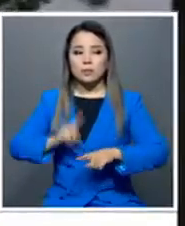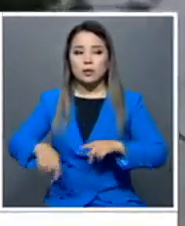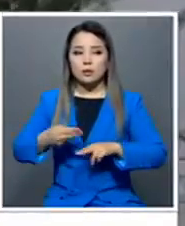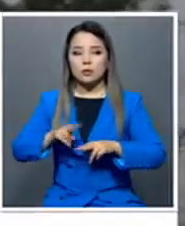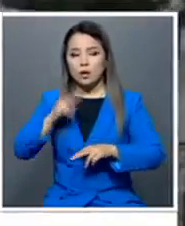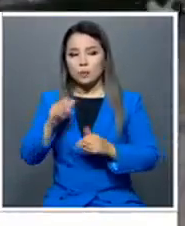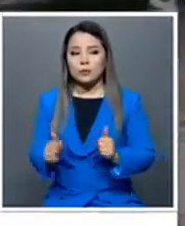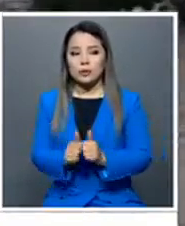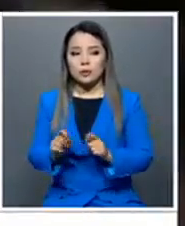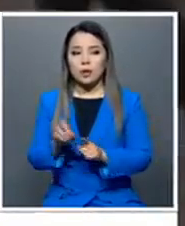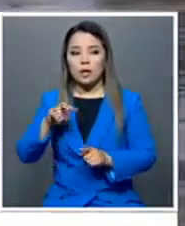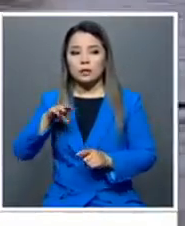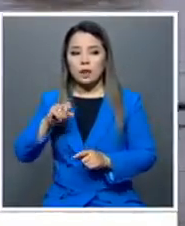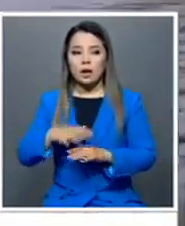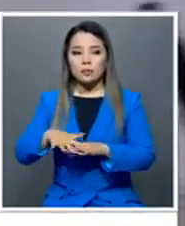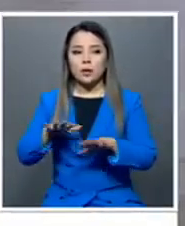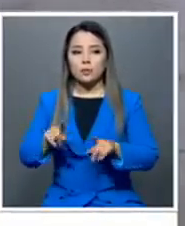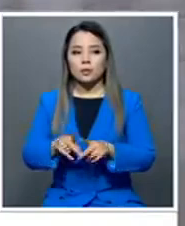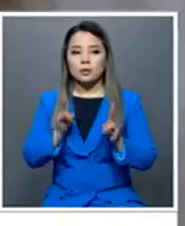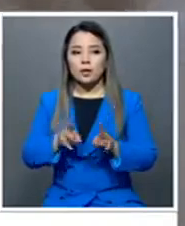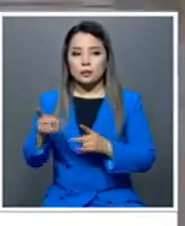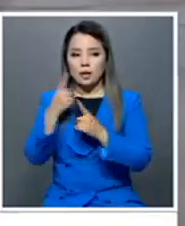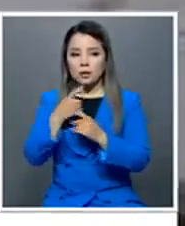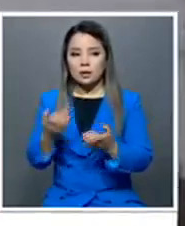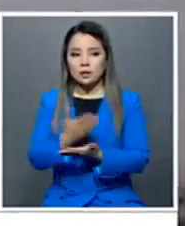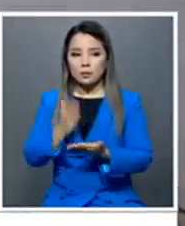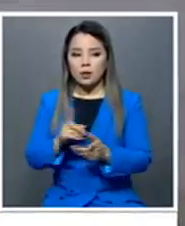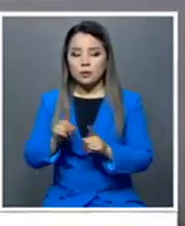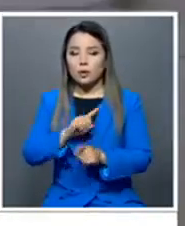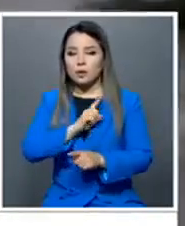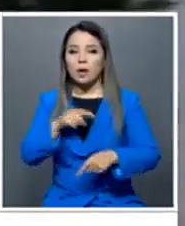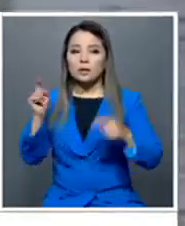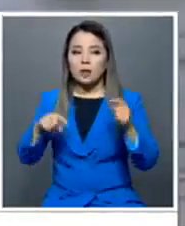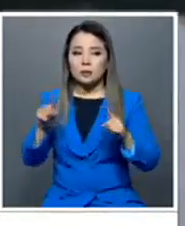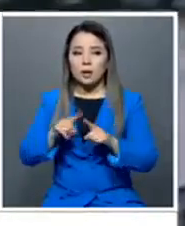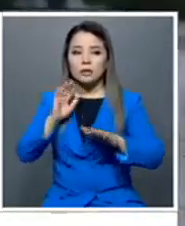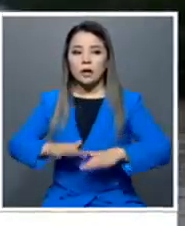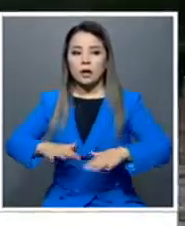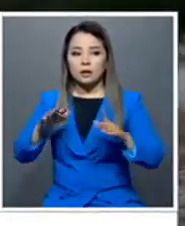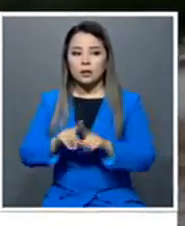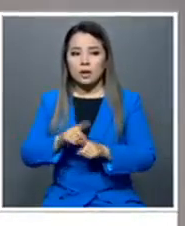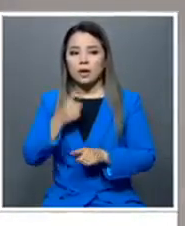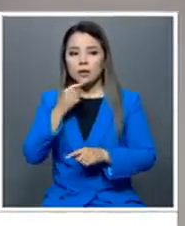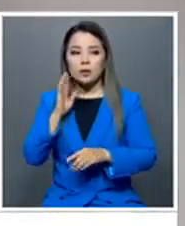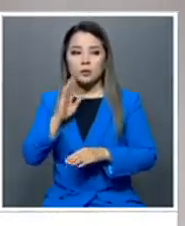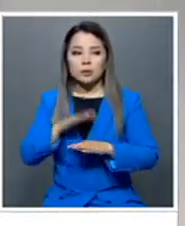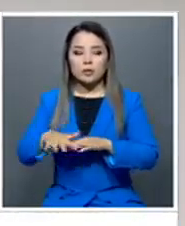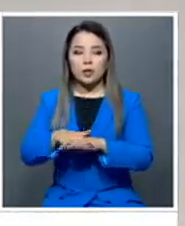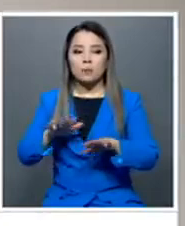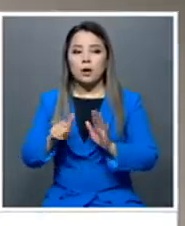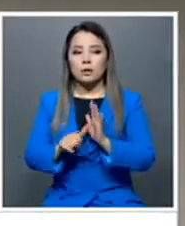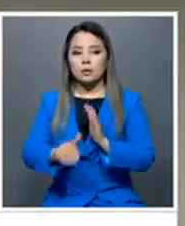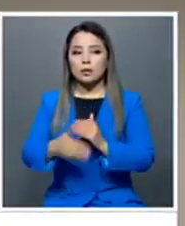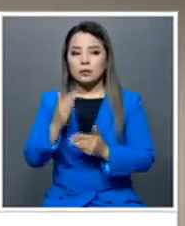Шымкент іргесіндегі Елтай ауылының халқы да зардап шекті. Мұнда да қатты жауын. Арықтарға сыймаған қызыл су айналаны жайпап, 60-тан